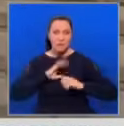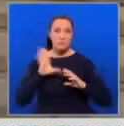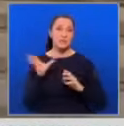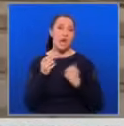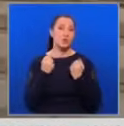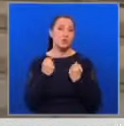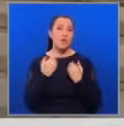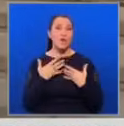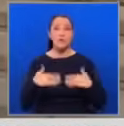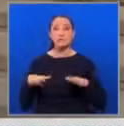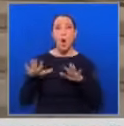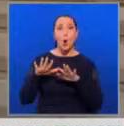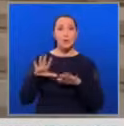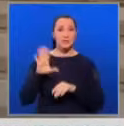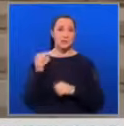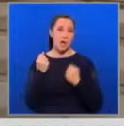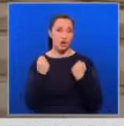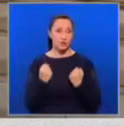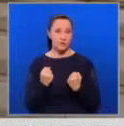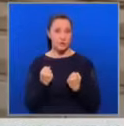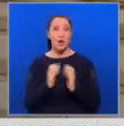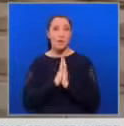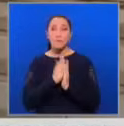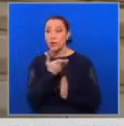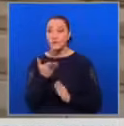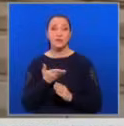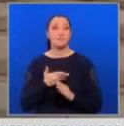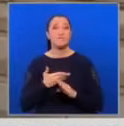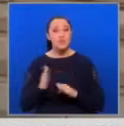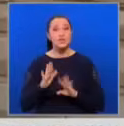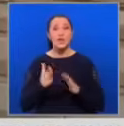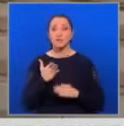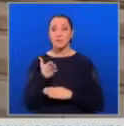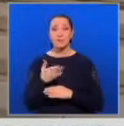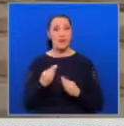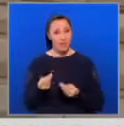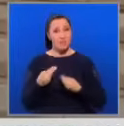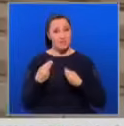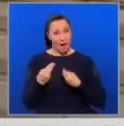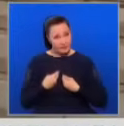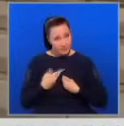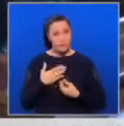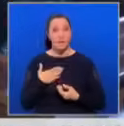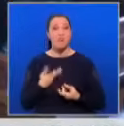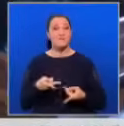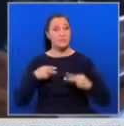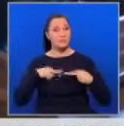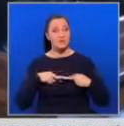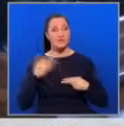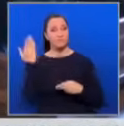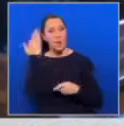живот ние сме орисани за за цял живот моля ви вече някакви права ни дайте за да има възмездие